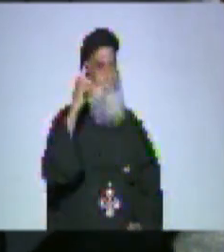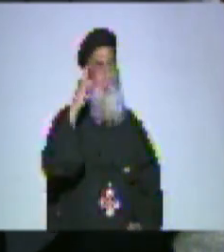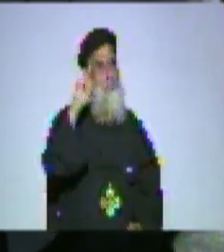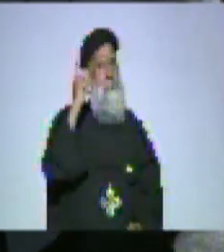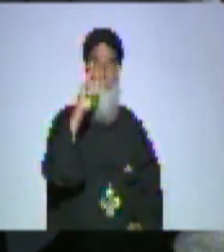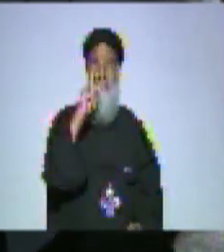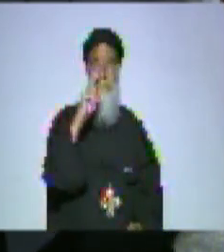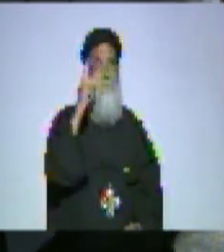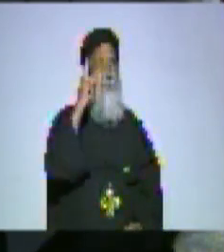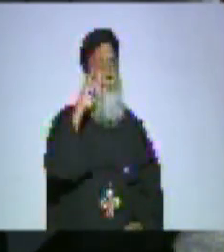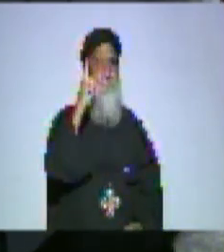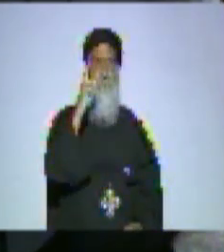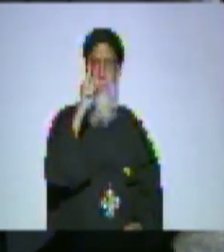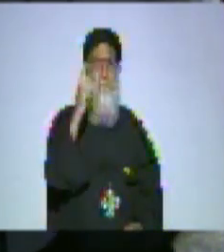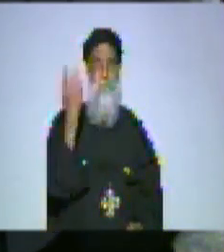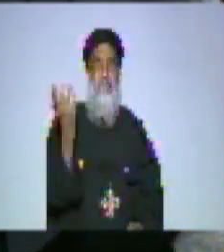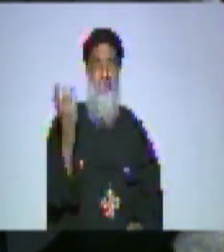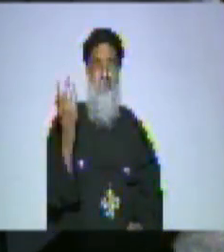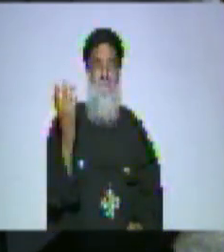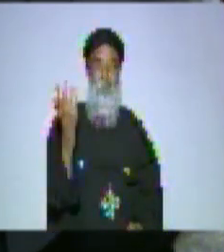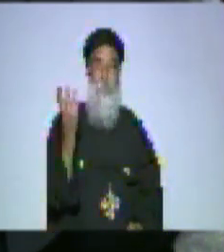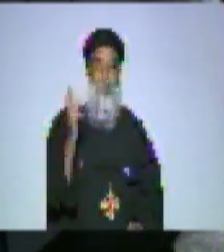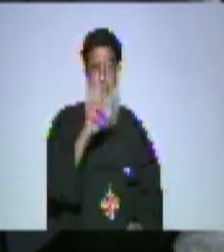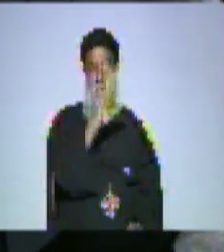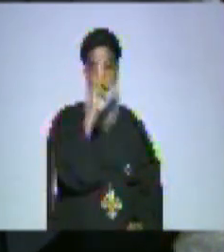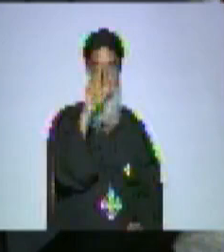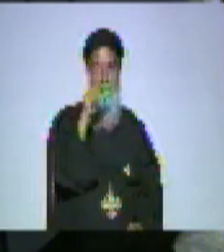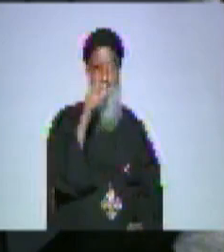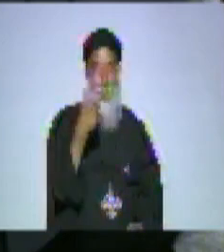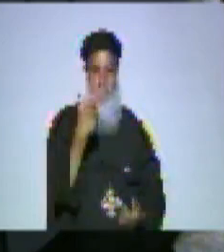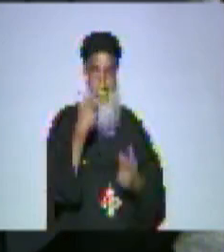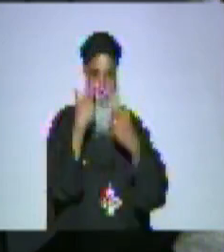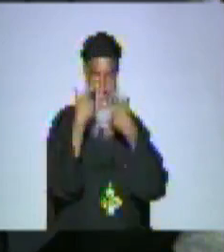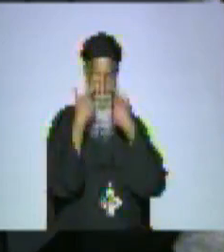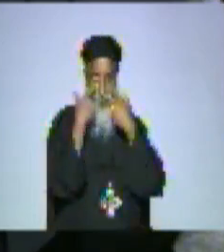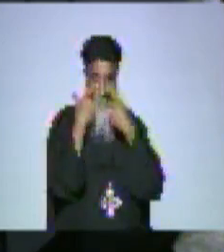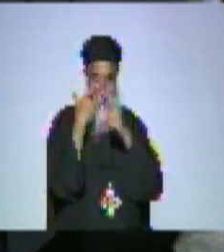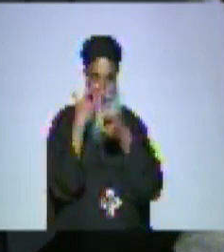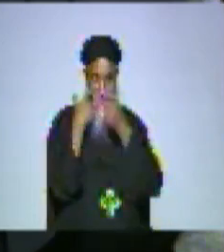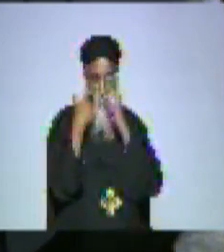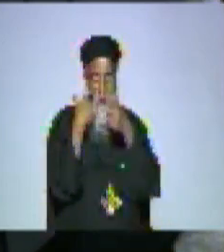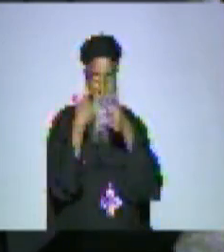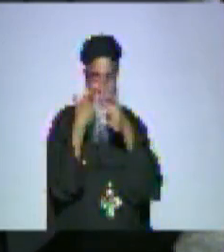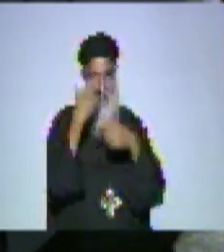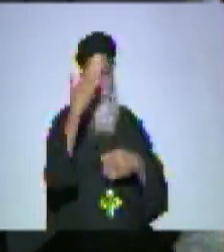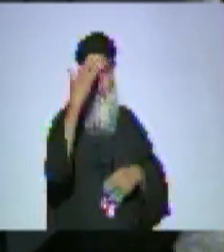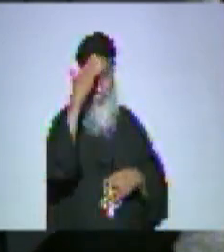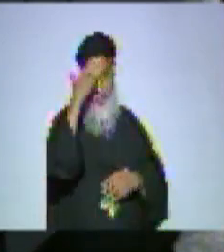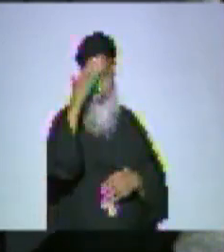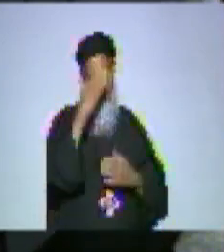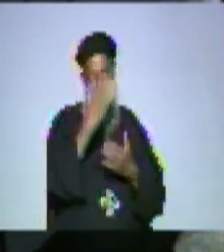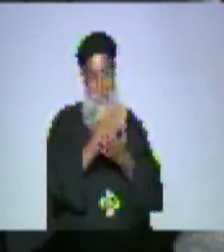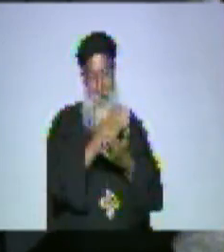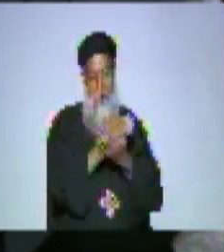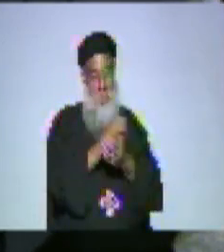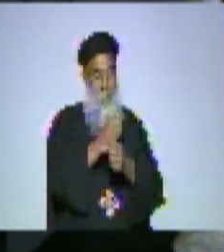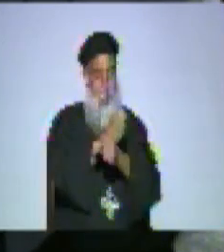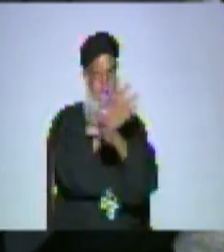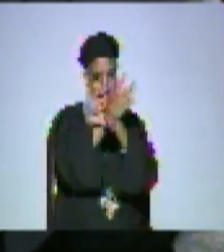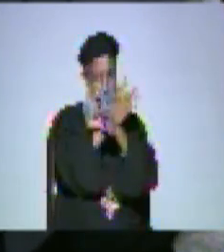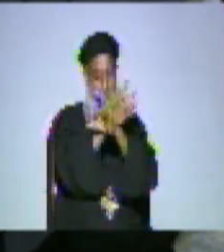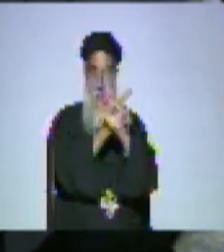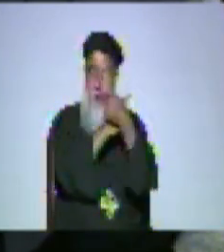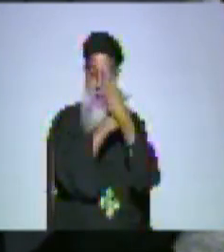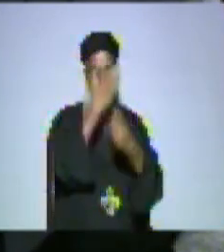للبركه ديت محتاجين ان احنا يعني ناخد بالنا ان ديت فعلا بركه محتاجينها قبل ما ننصرف عشان